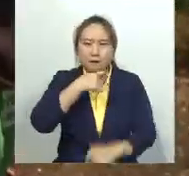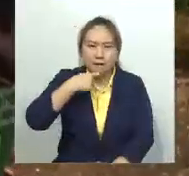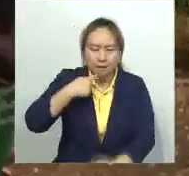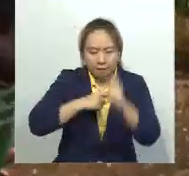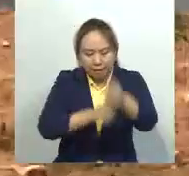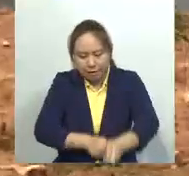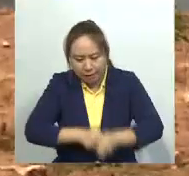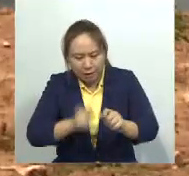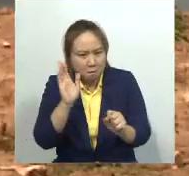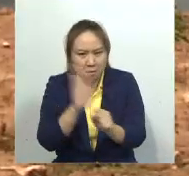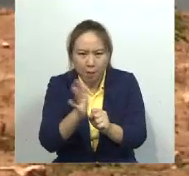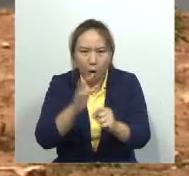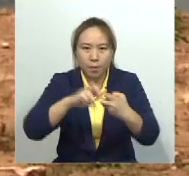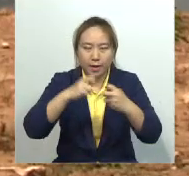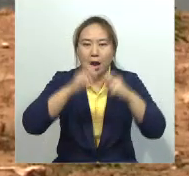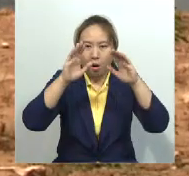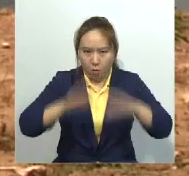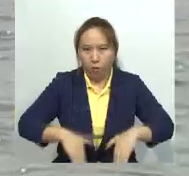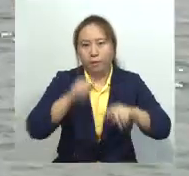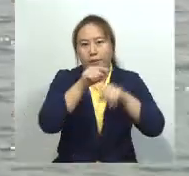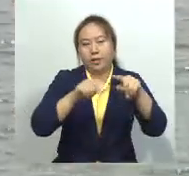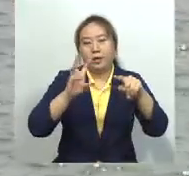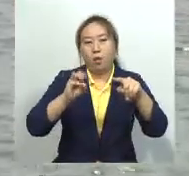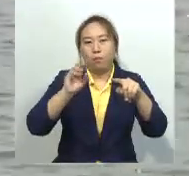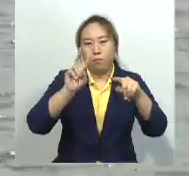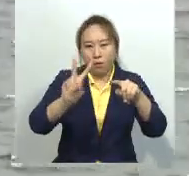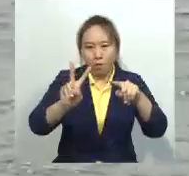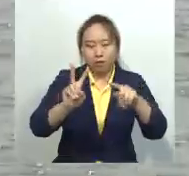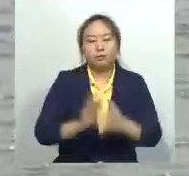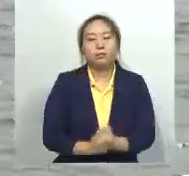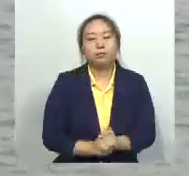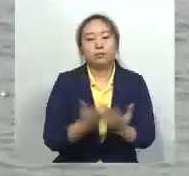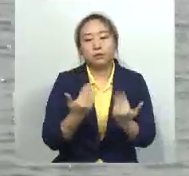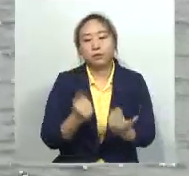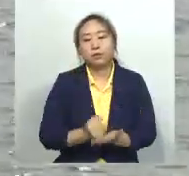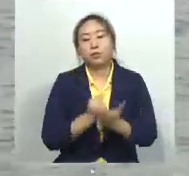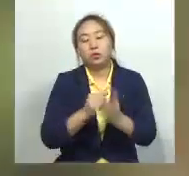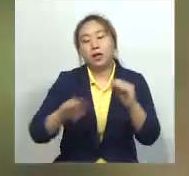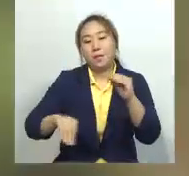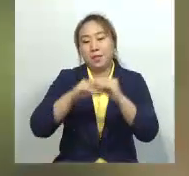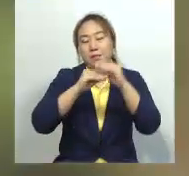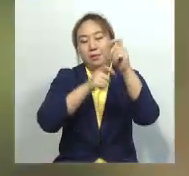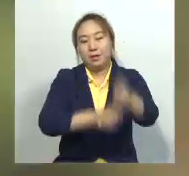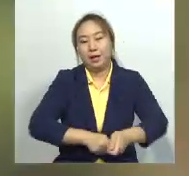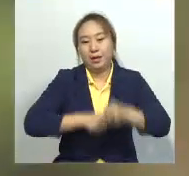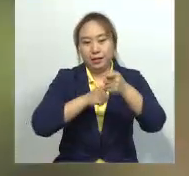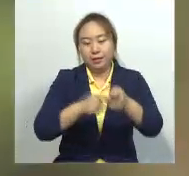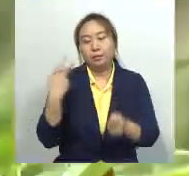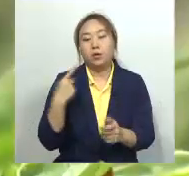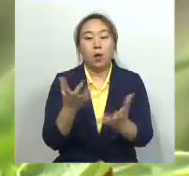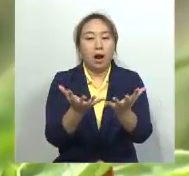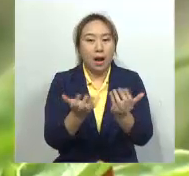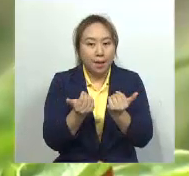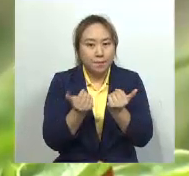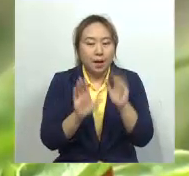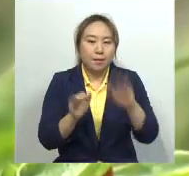การเกษตรลงได้ถึง 62% ของพื้นที่โดยจะสามารถเพิ่มขึ้นที่การเกษตรที่ได้รับผลประโยชน์ขึ้นอีกประม